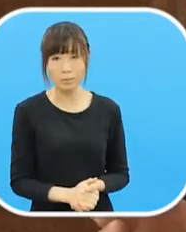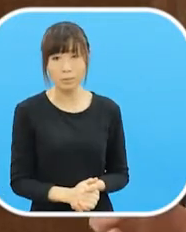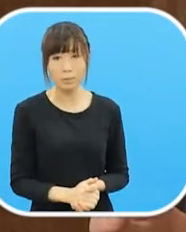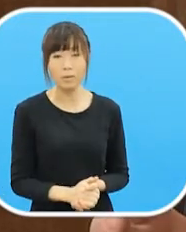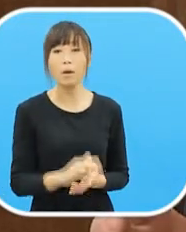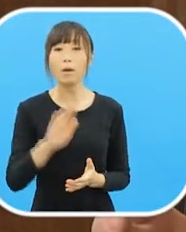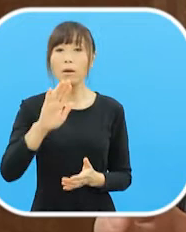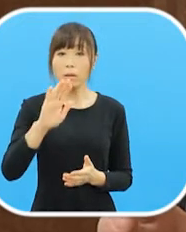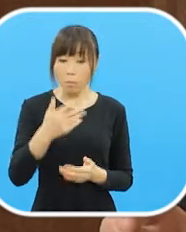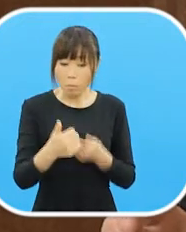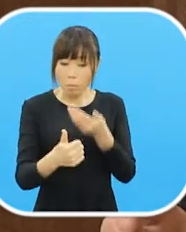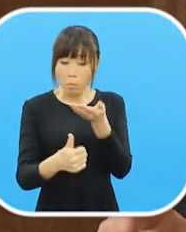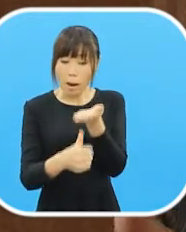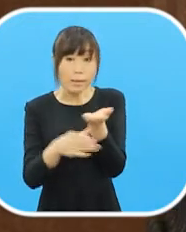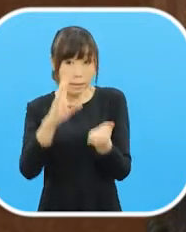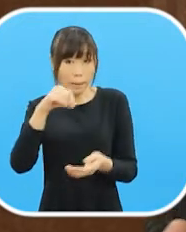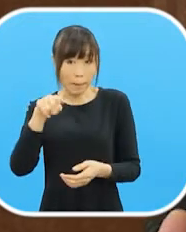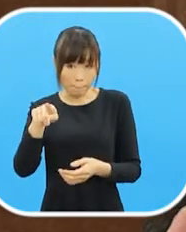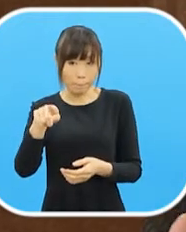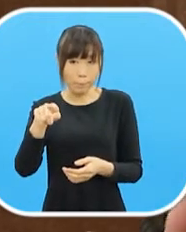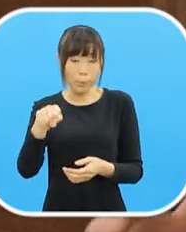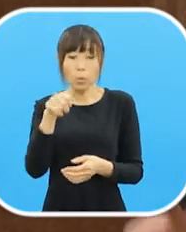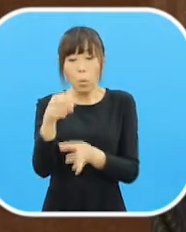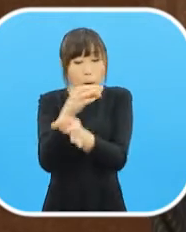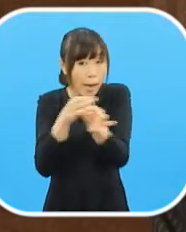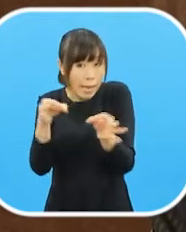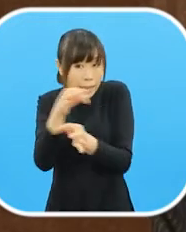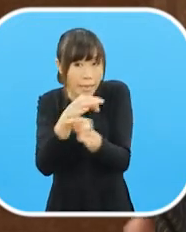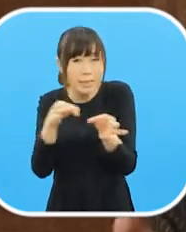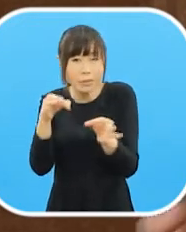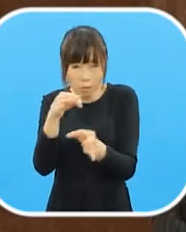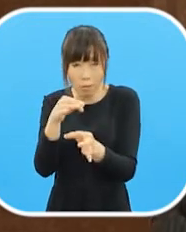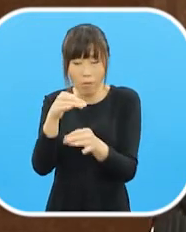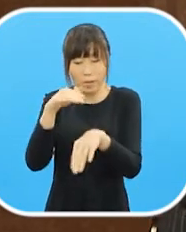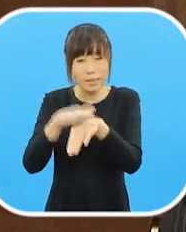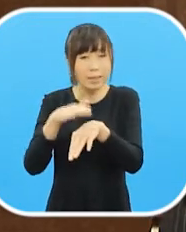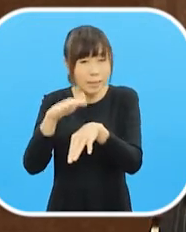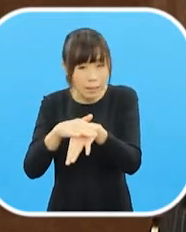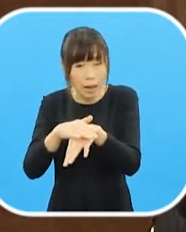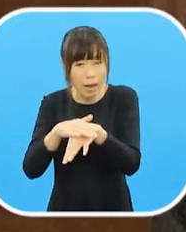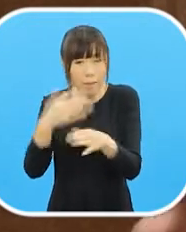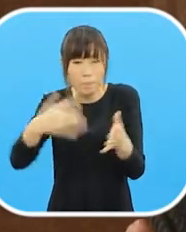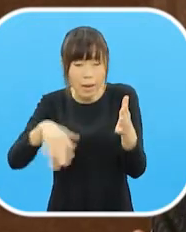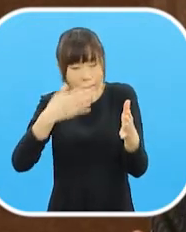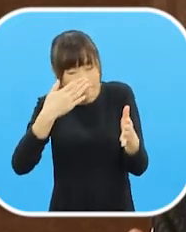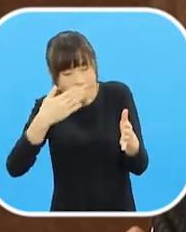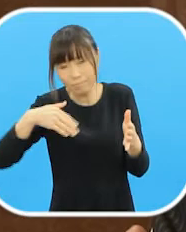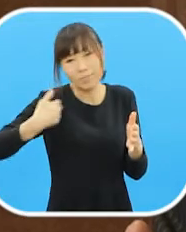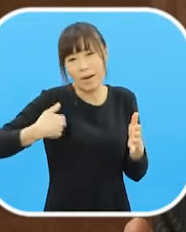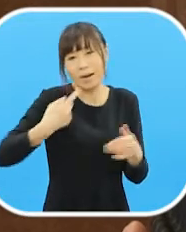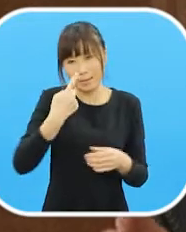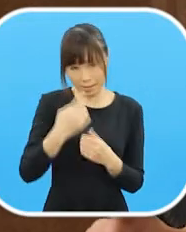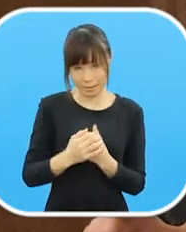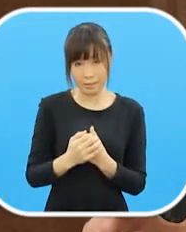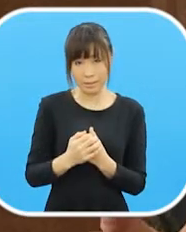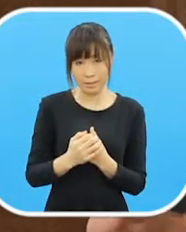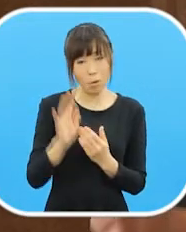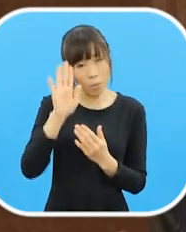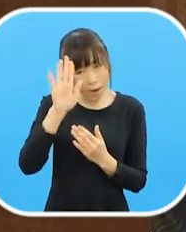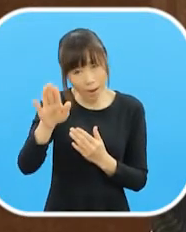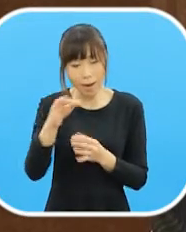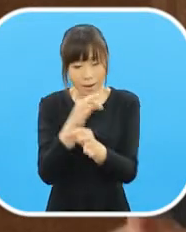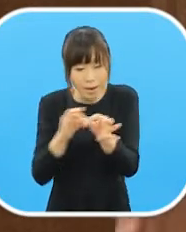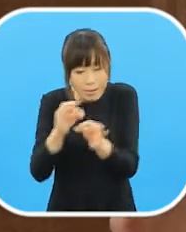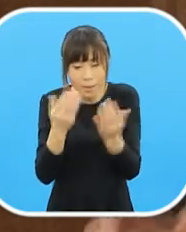ういうそのなんていうんですか、その経済とね、マッチングするという、これはまだまだ初歩で、まだまだこれが勉